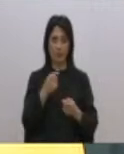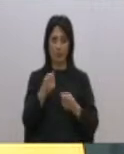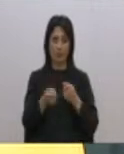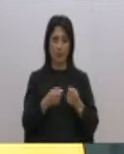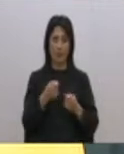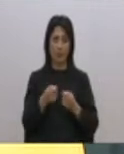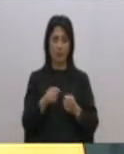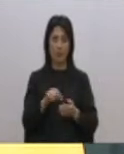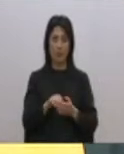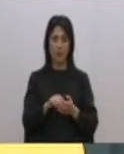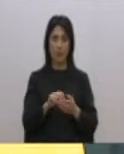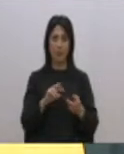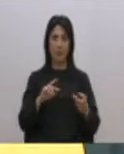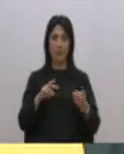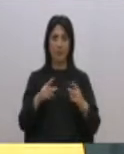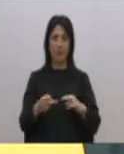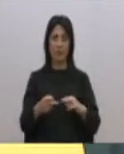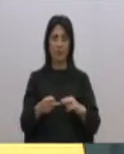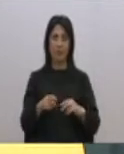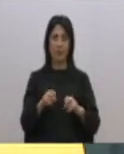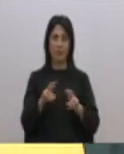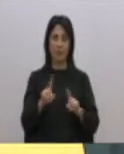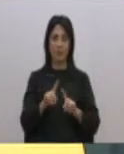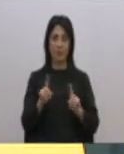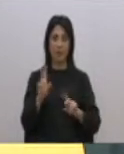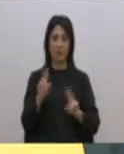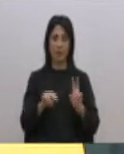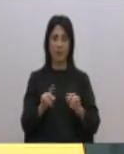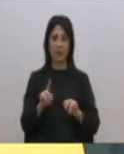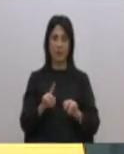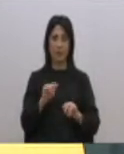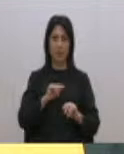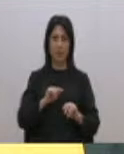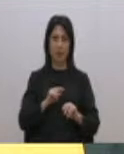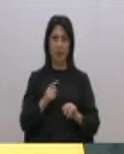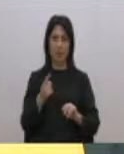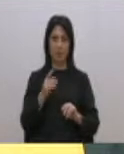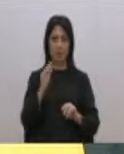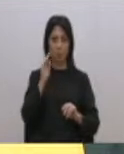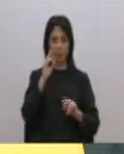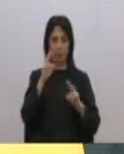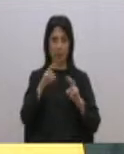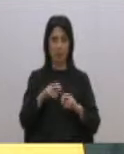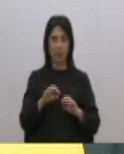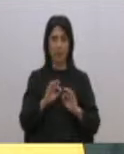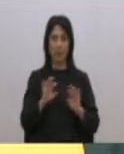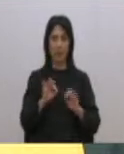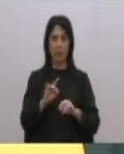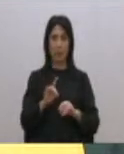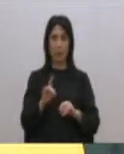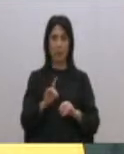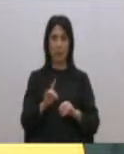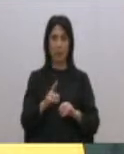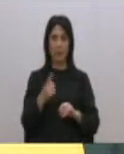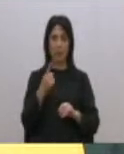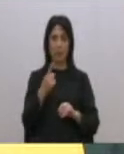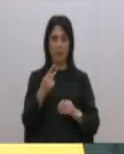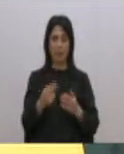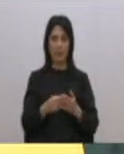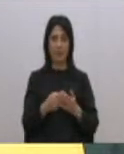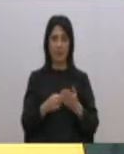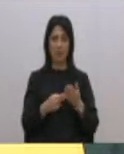დეტალურად წარმოდგენილ ცვლილებებს იმ სპეციფიკის გათვალისწინებით, რაც ახასიათებს პირველი მოსმენით განხილვას, გეტყვით, რომ პირველ